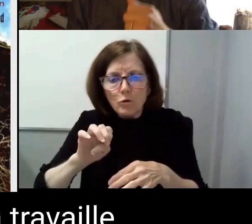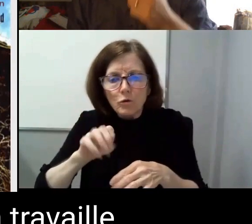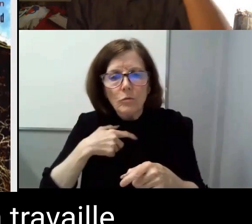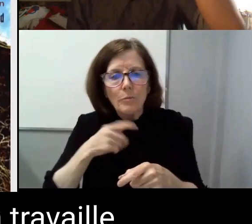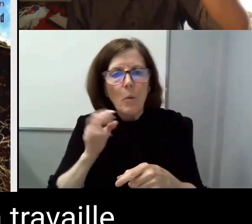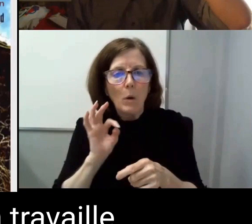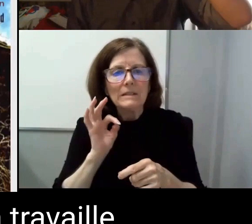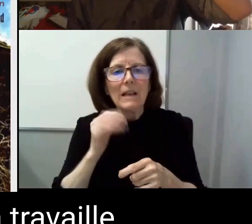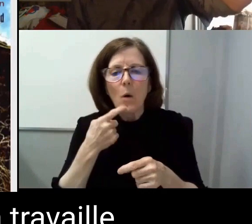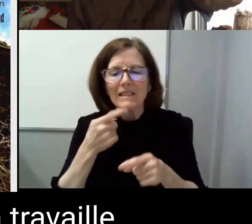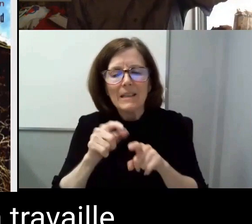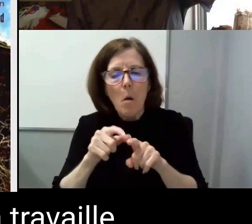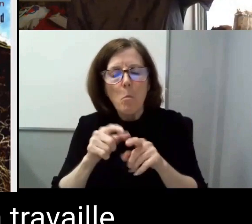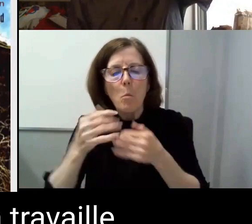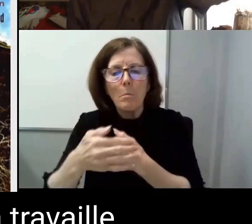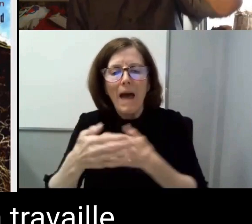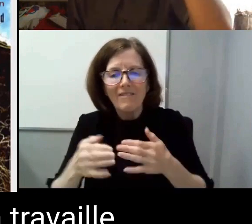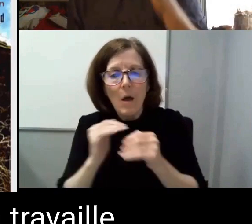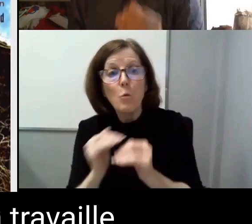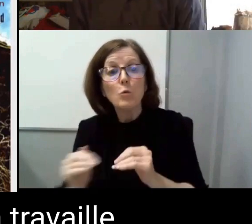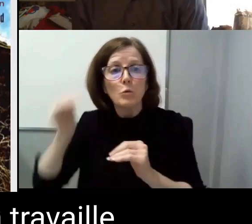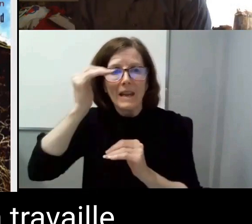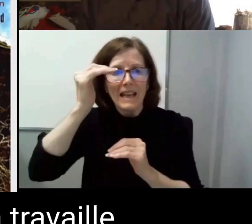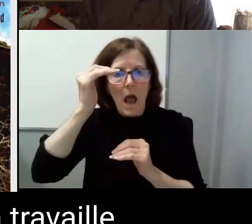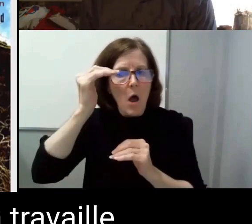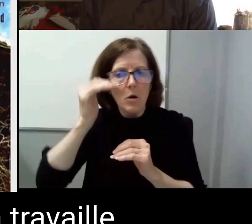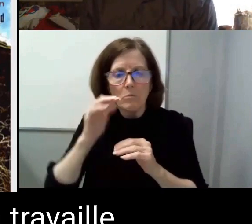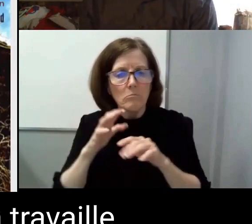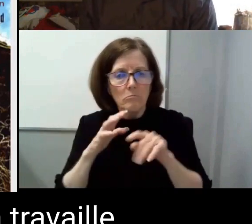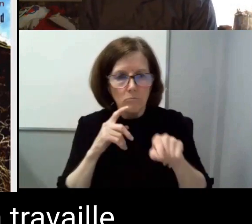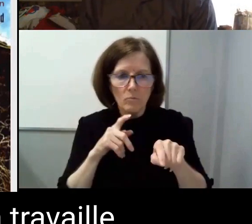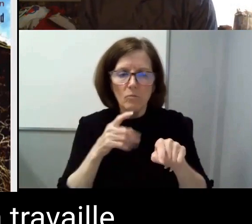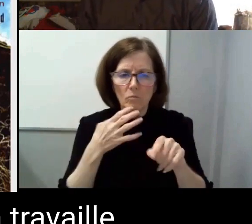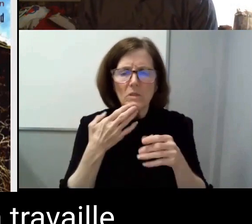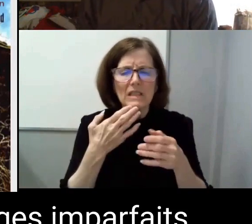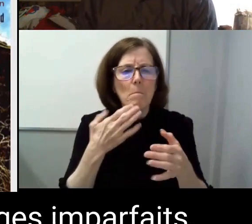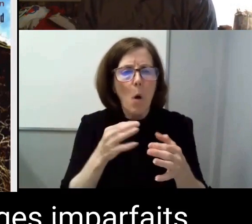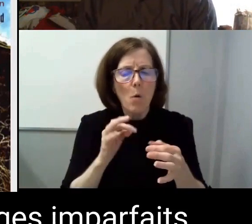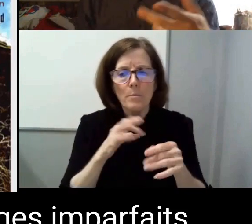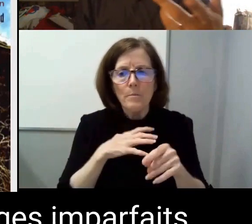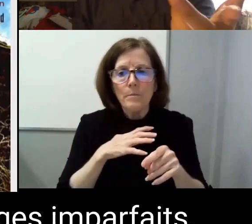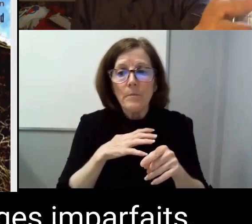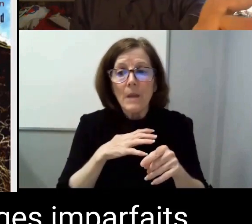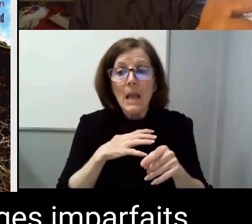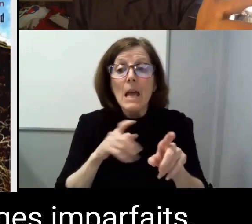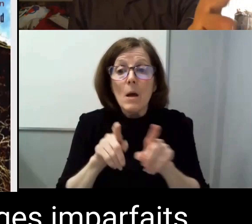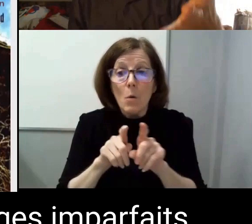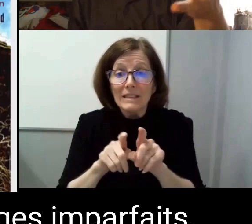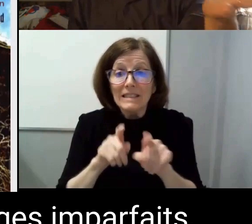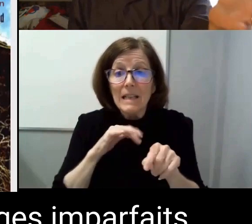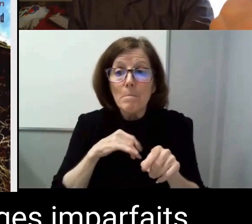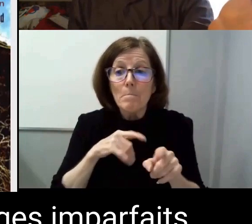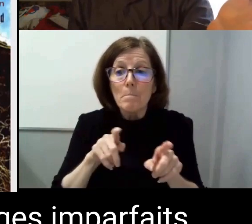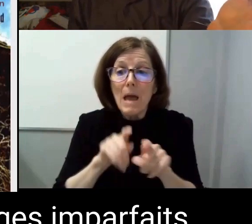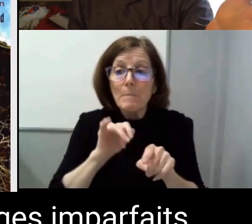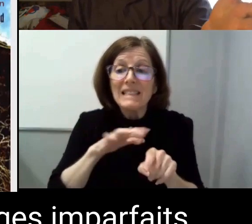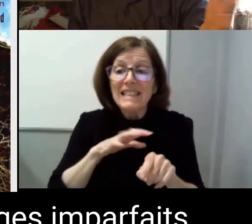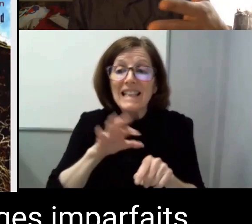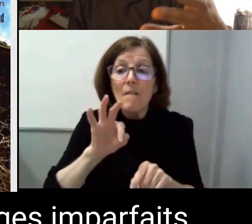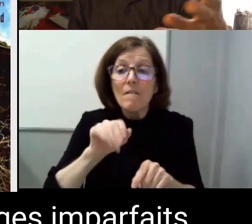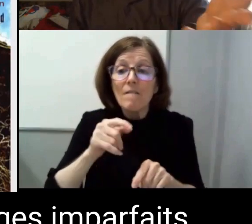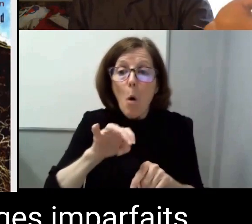hein, nous, les humains, on travaille avec ce qui nous sert souvent. Puis donc, même si dans les fonges